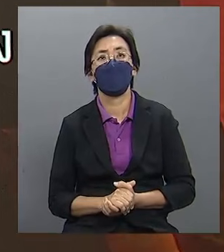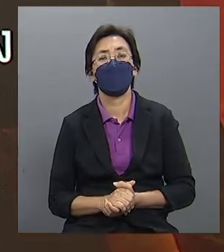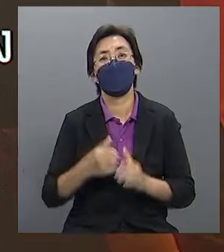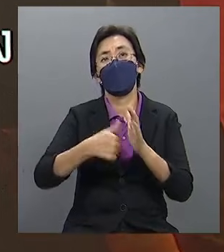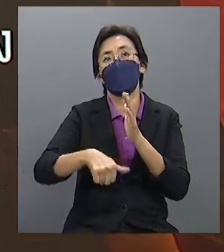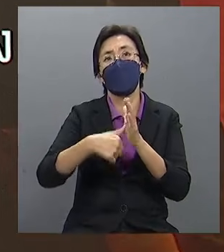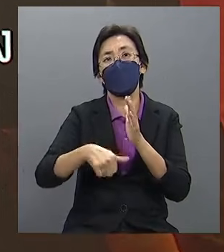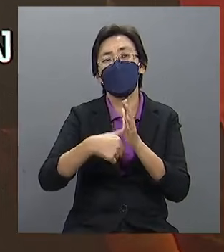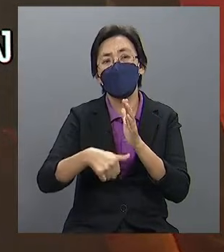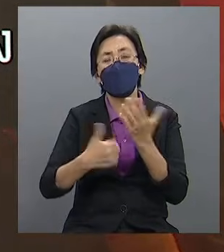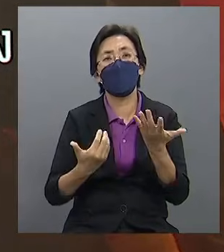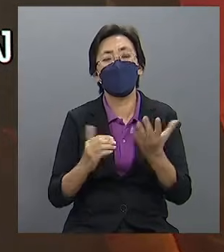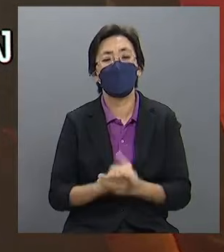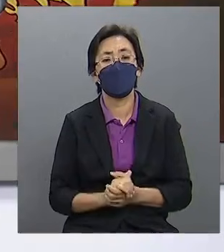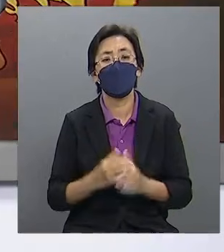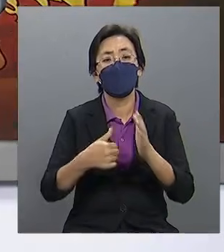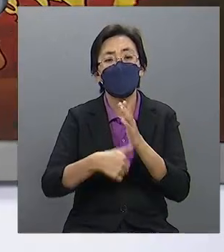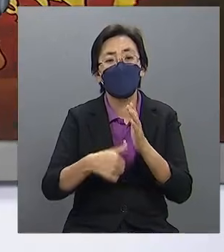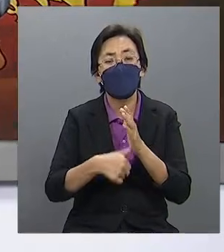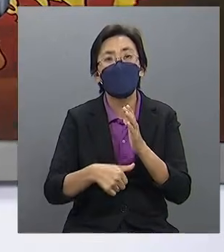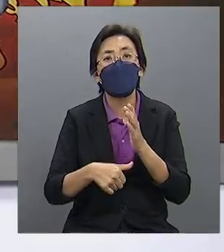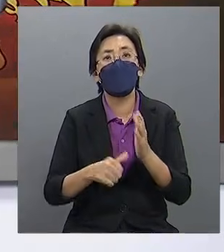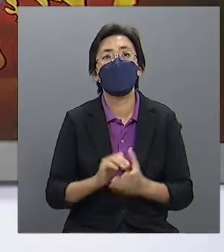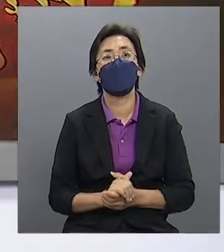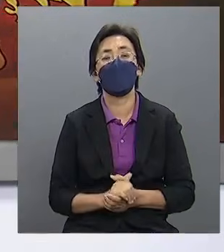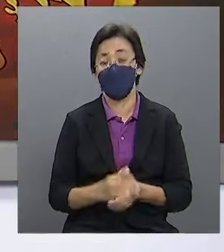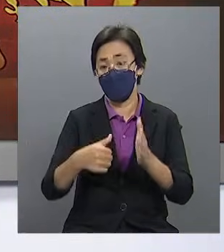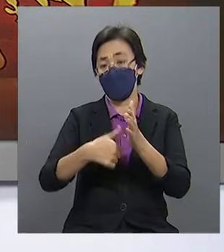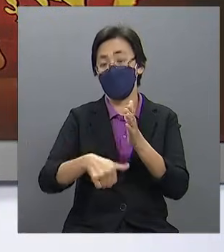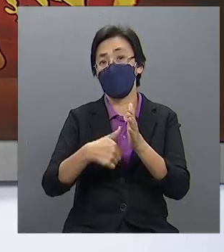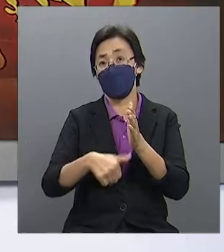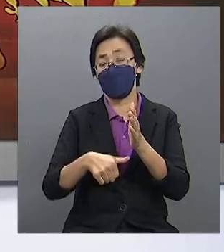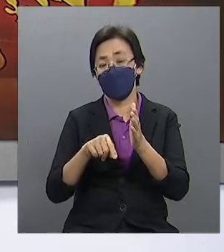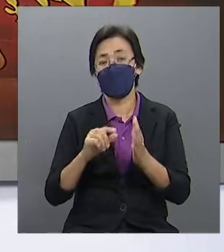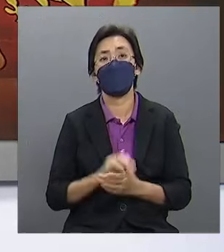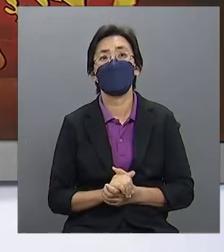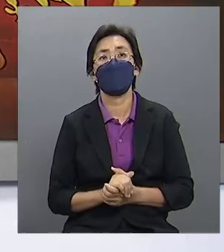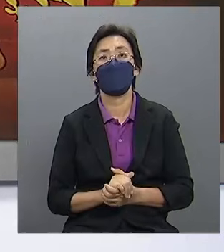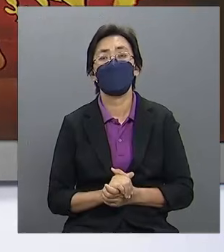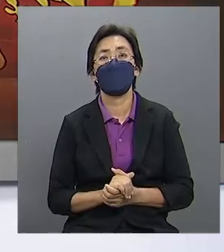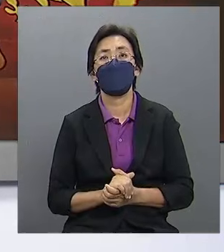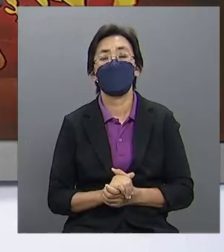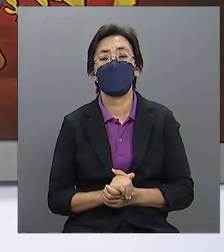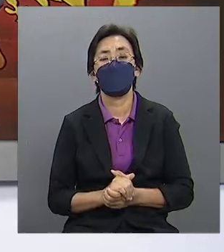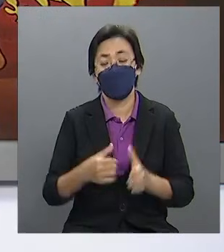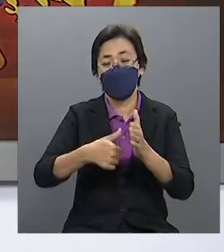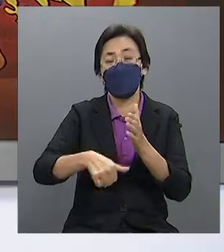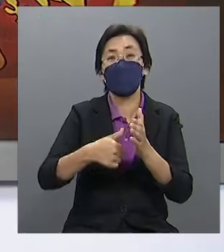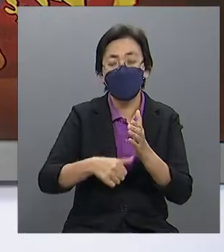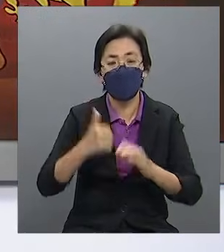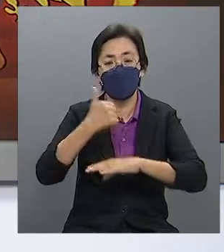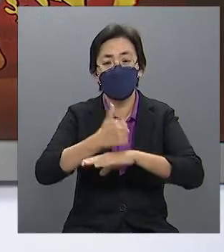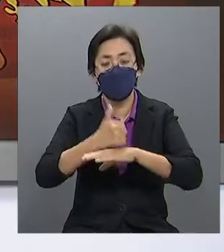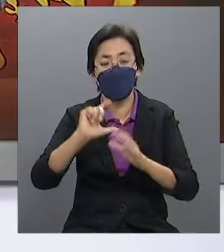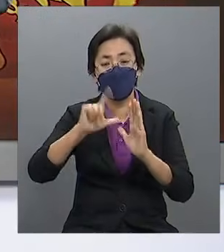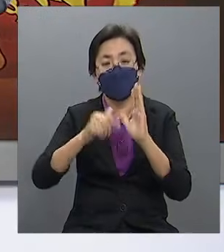ทค่ะซึ่งถือว่าเป็นผลงานแรกนะคะของโกตาบายาราชปักษาในฐานะผู้นำศรีลังกาคนใหม่ถูกม